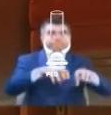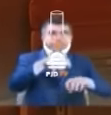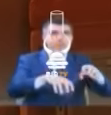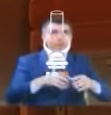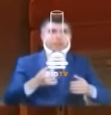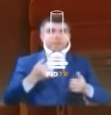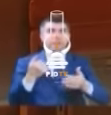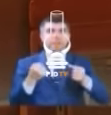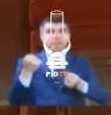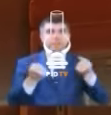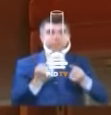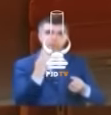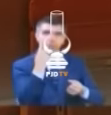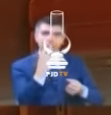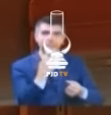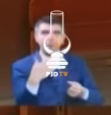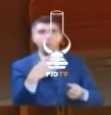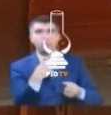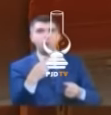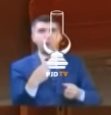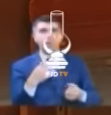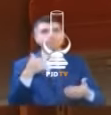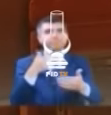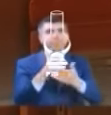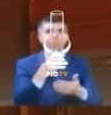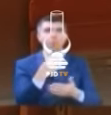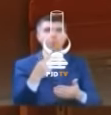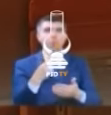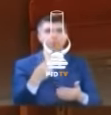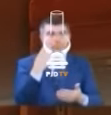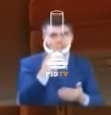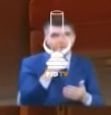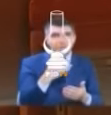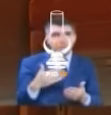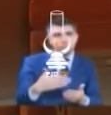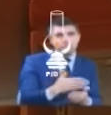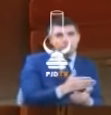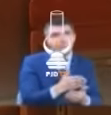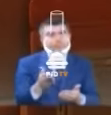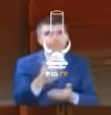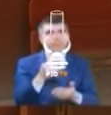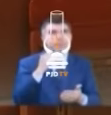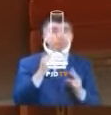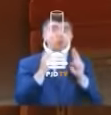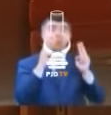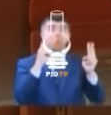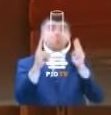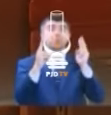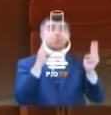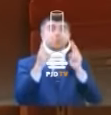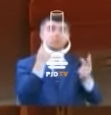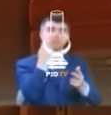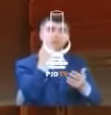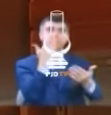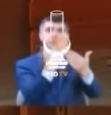حوادث السير ما عندها علاقه بقضيه الطرق، وانا كنتحمل هذه المسؤوليه. شوفوا شنو وقع في ليزوتورو ديالنا، شوفوا شنو وقع في الناسيونال، شوفوا